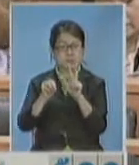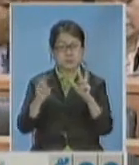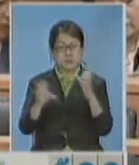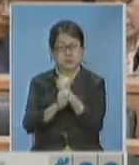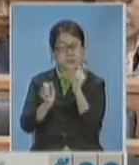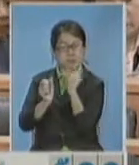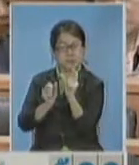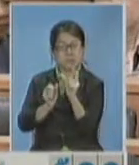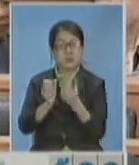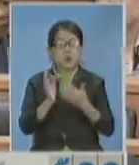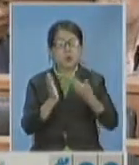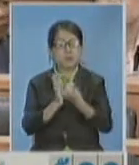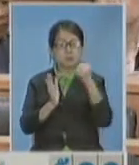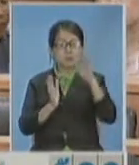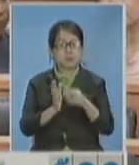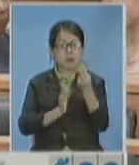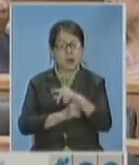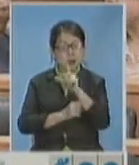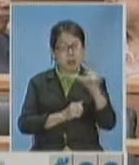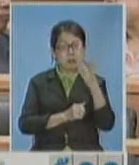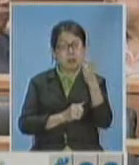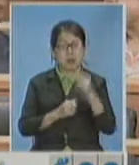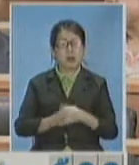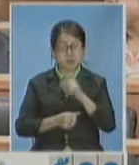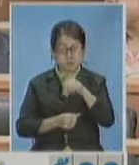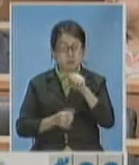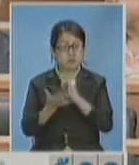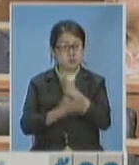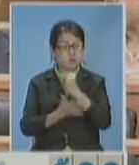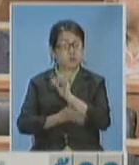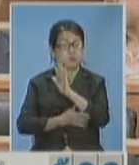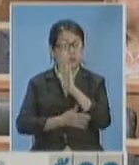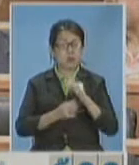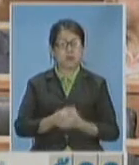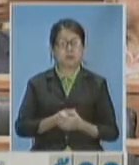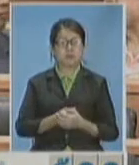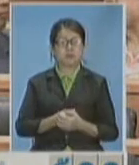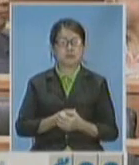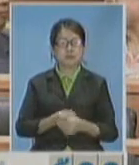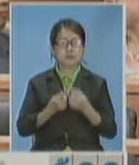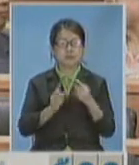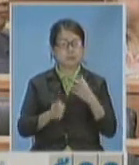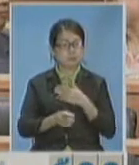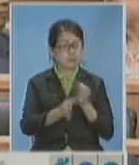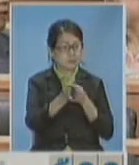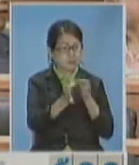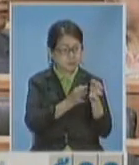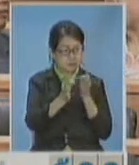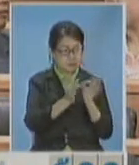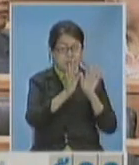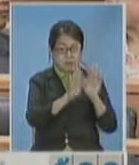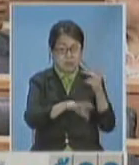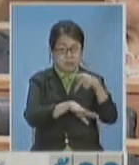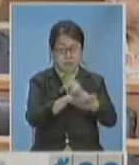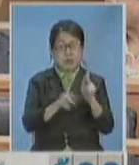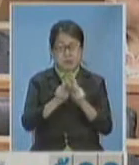เป็นเม็ดเงินกี่บาทกี่ล้านบาทฉะนั้นชอบครับเพราะฉะนั้นเนี่ยสิ่งที่ผมเองต้องกราบเรียนประธานน่ะคำอธิ